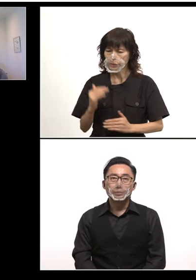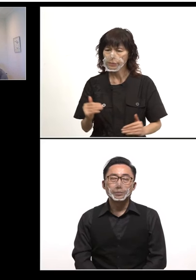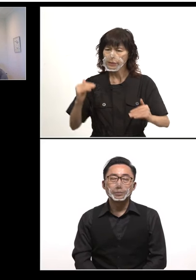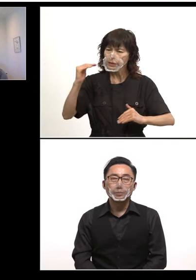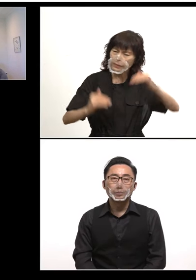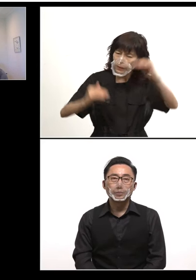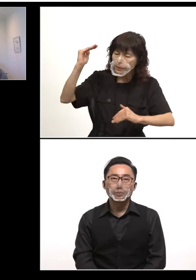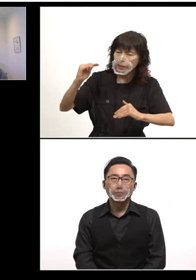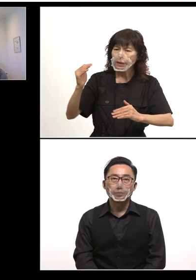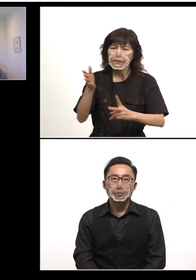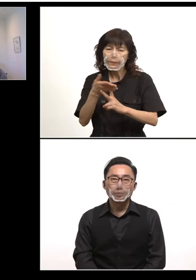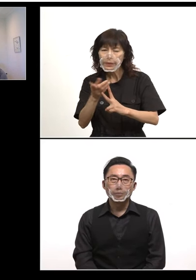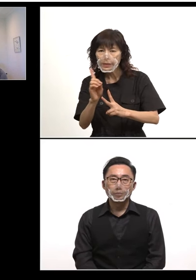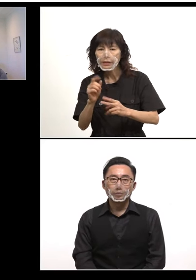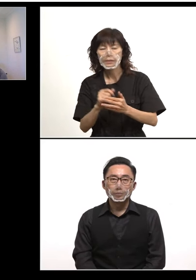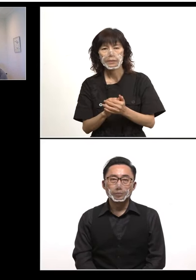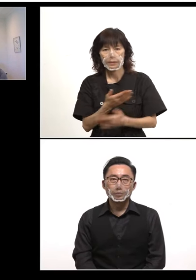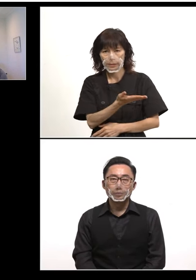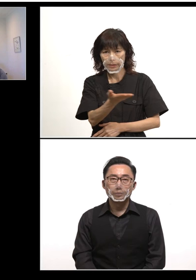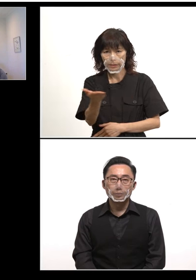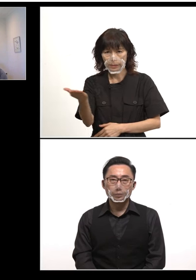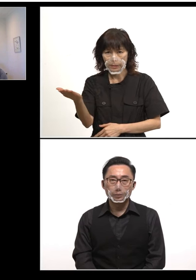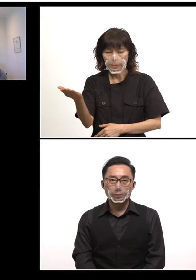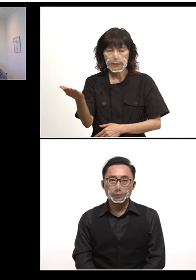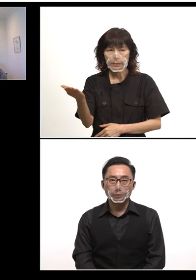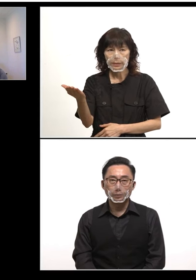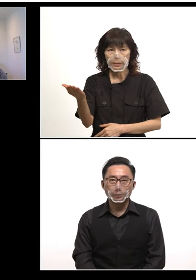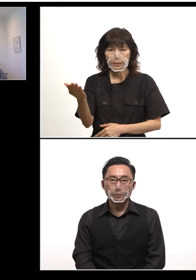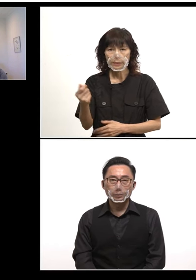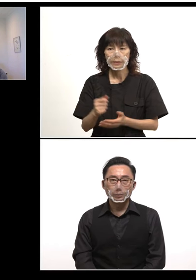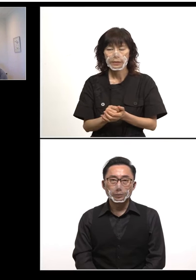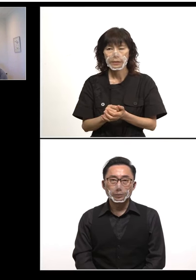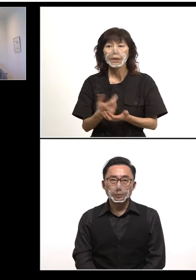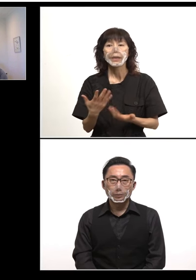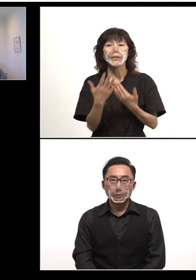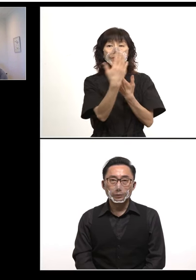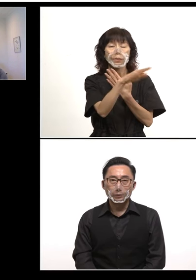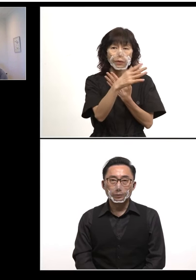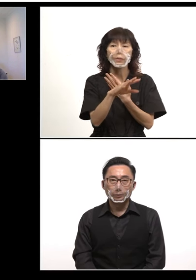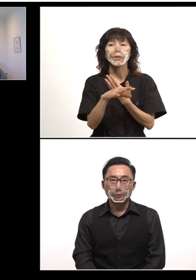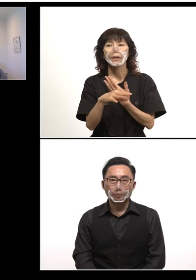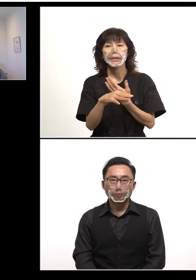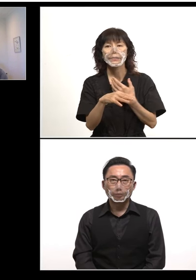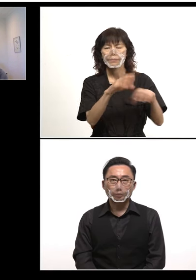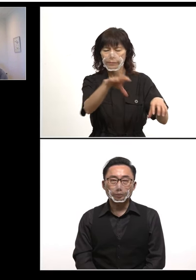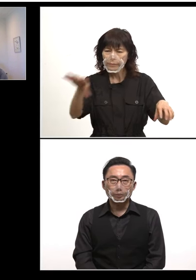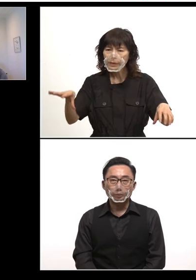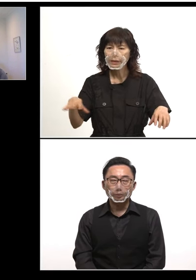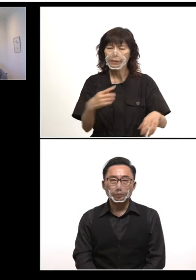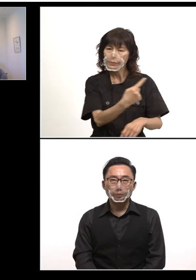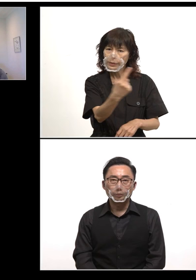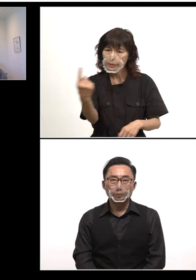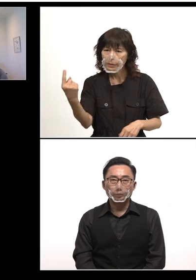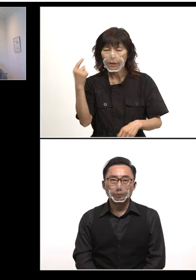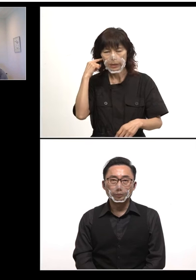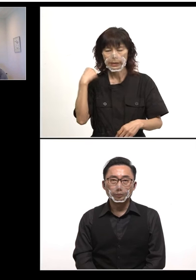一樣嘢就係其實咧，我哋譬如在座甚至我哋身處唔同地方嘅每一位朋友，其實我哋都